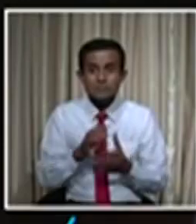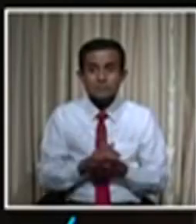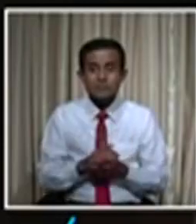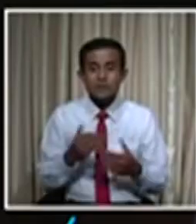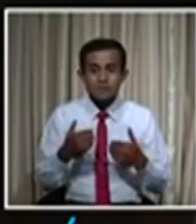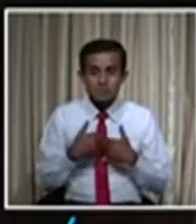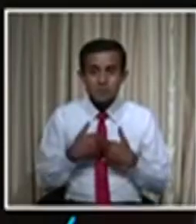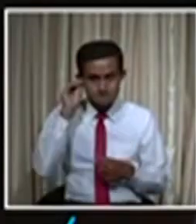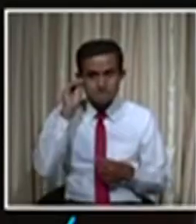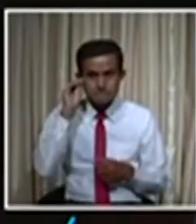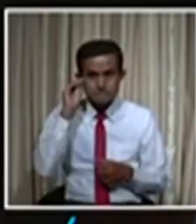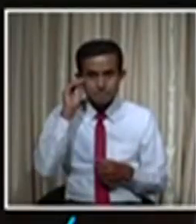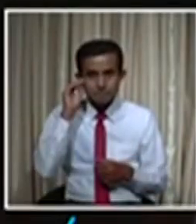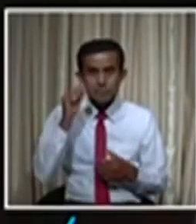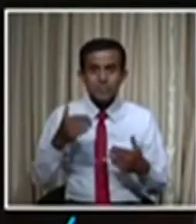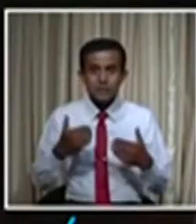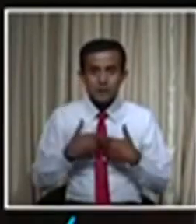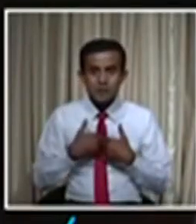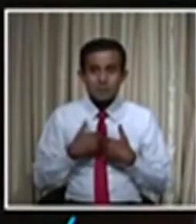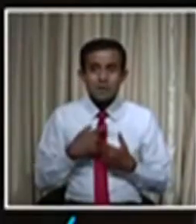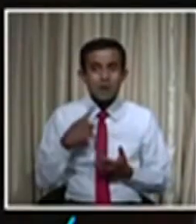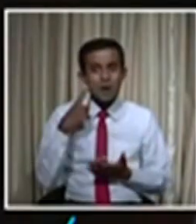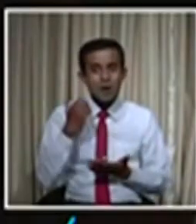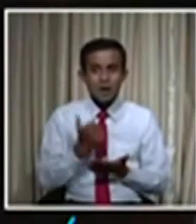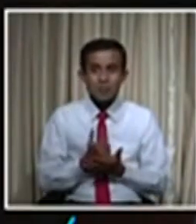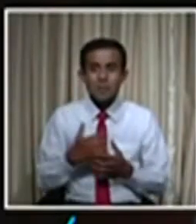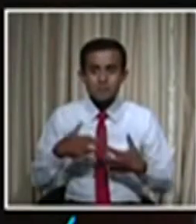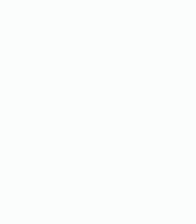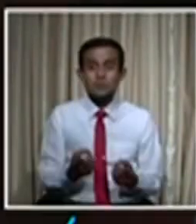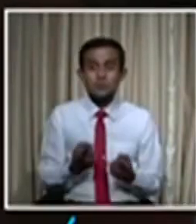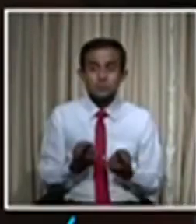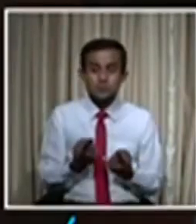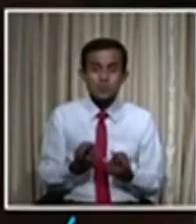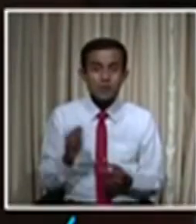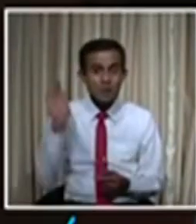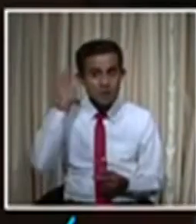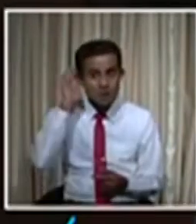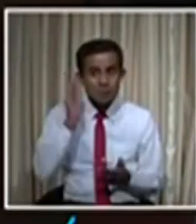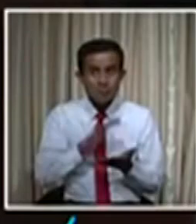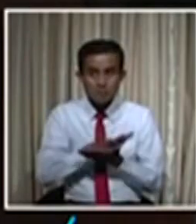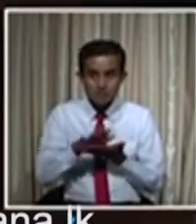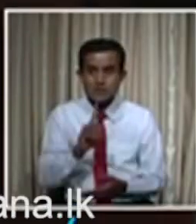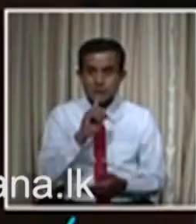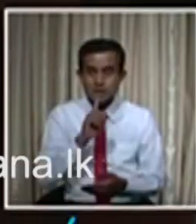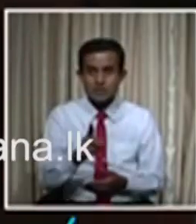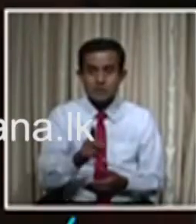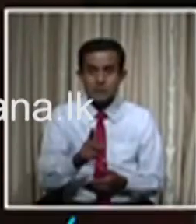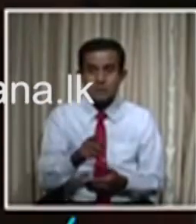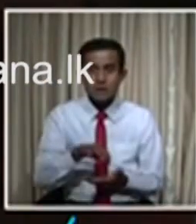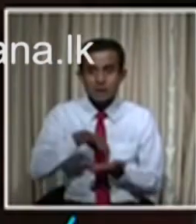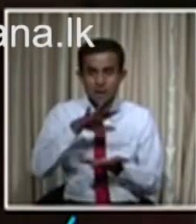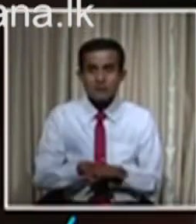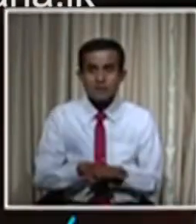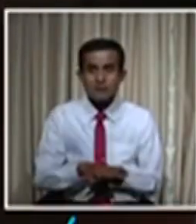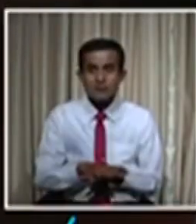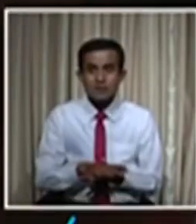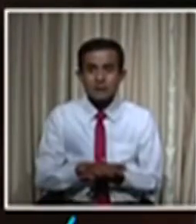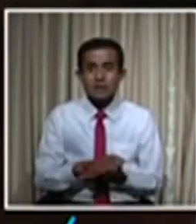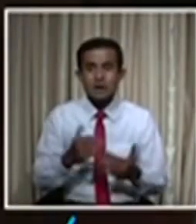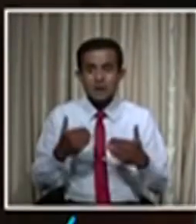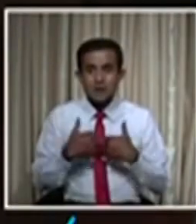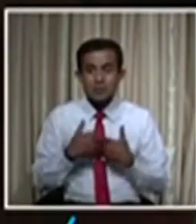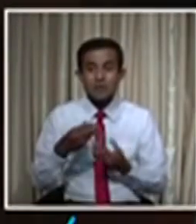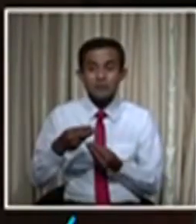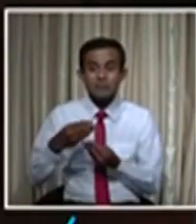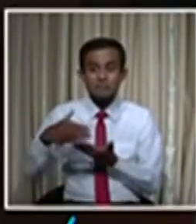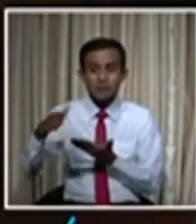මම පිළිගන්නවා අපි බැරෑරුම් තත්ත්වයක ඉන්න බව මම පැහැදිලිව කියනවා අනිවාර්යයෙන්ම අපිට